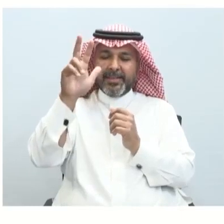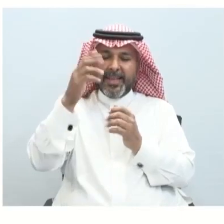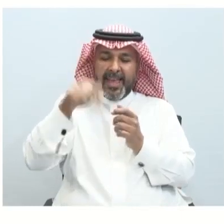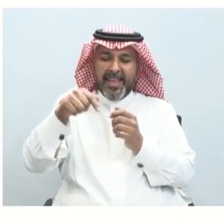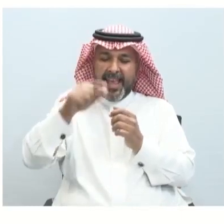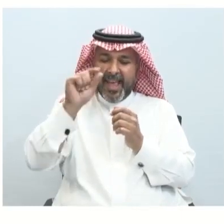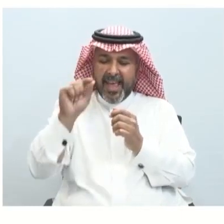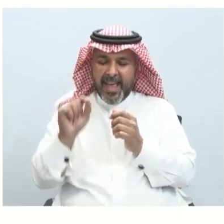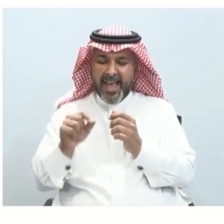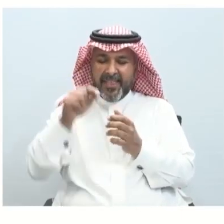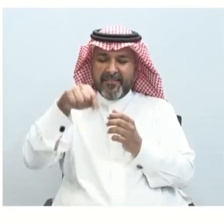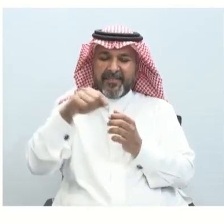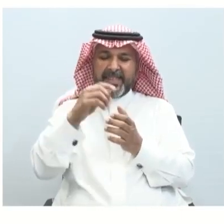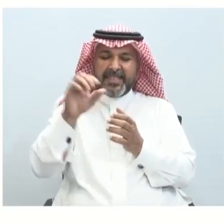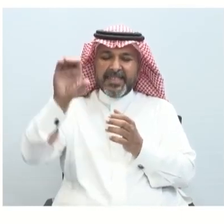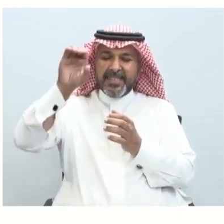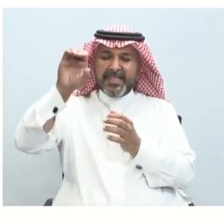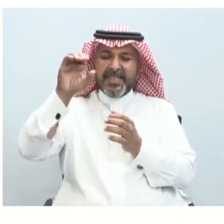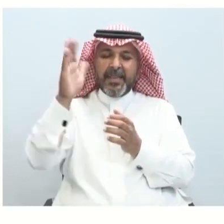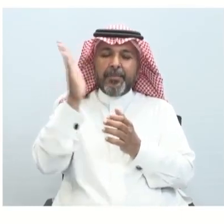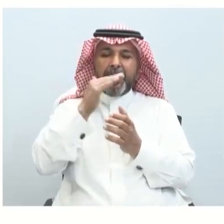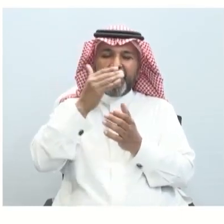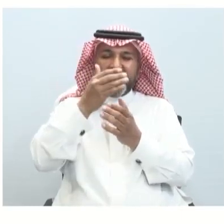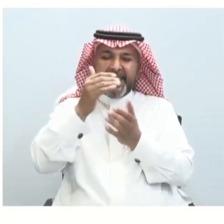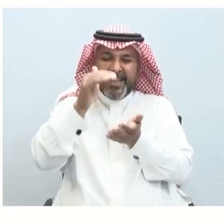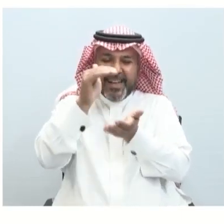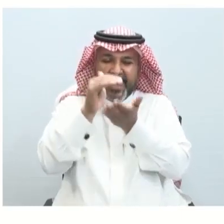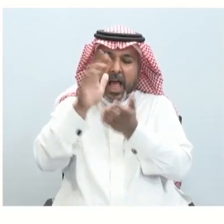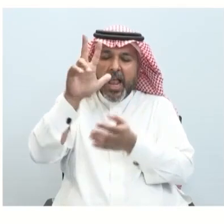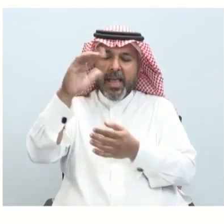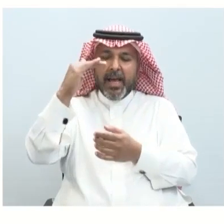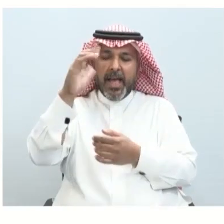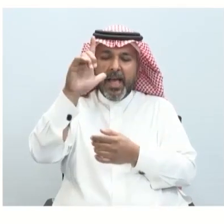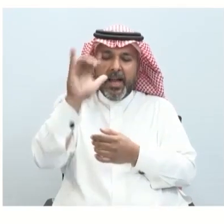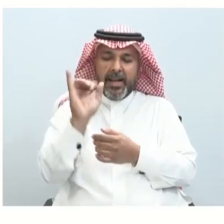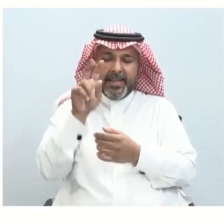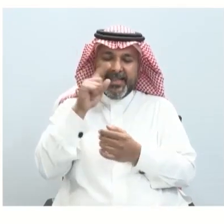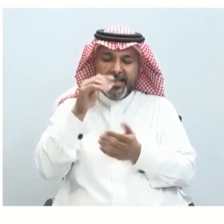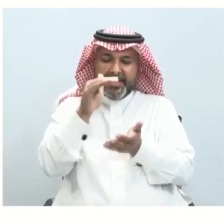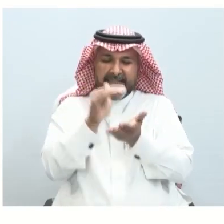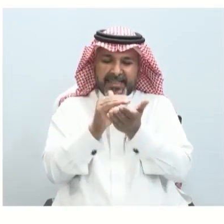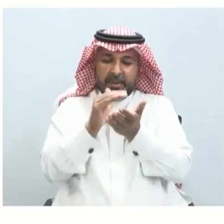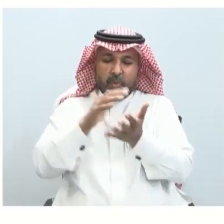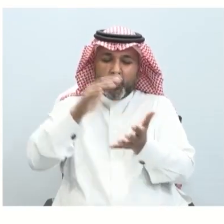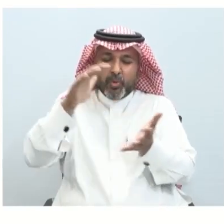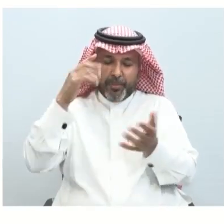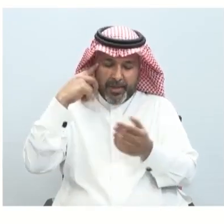كل هذه الخيارات يظهر معنا الخيار سي كلما نمت الخليه ازدادت نسبه مساحه السطح الى